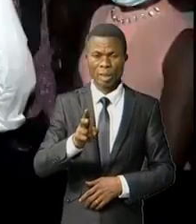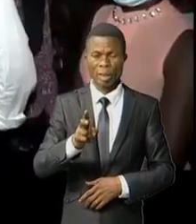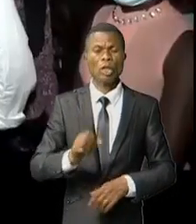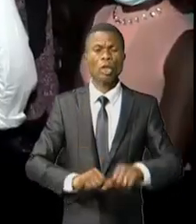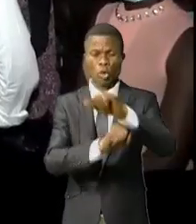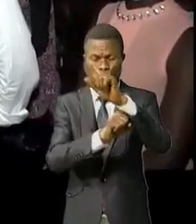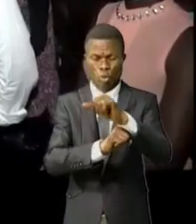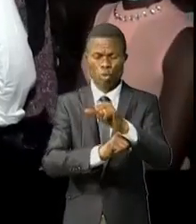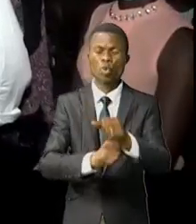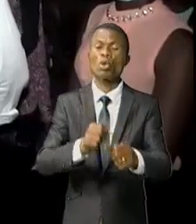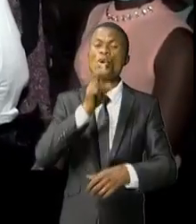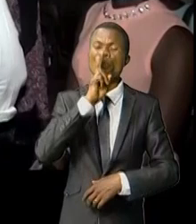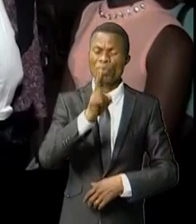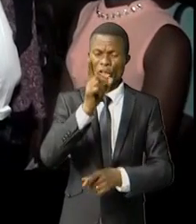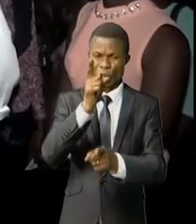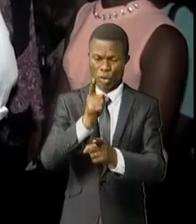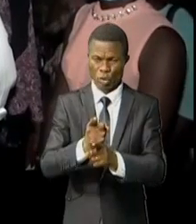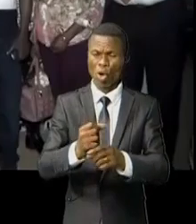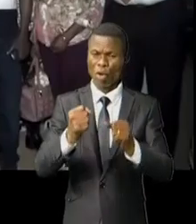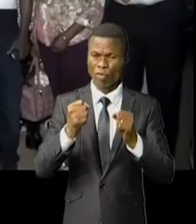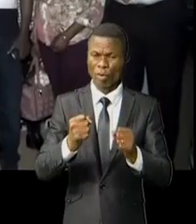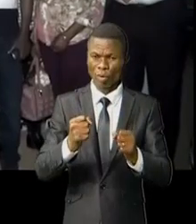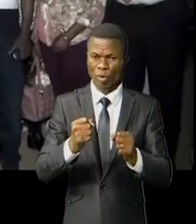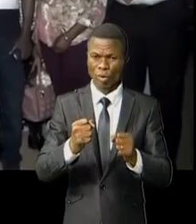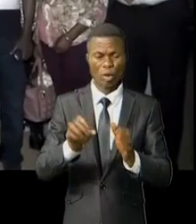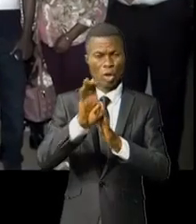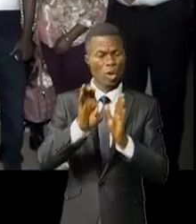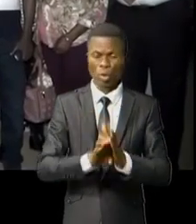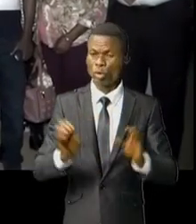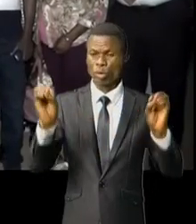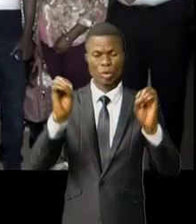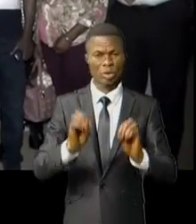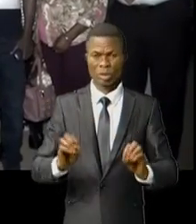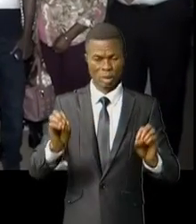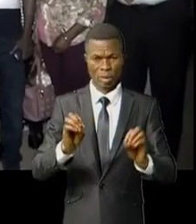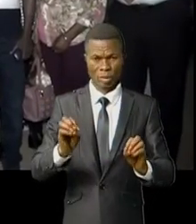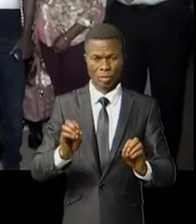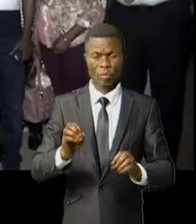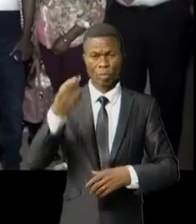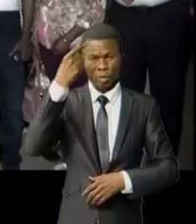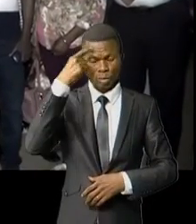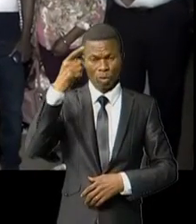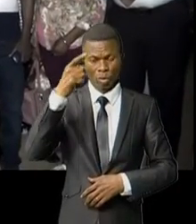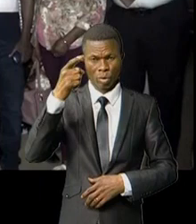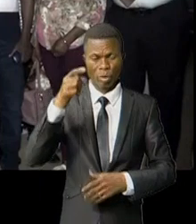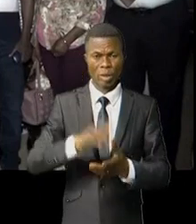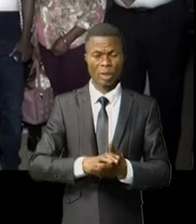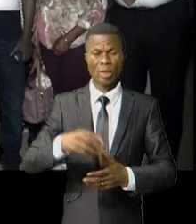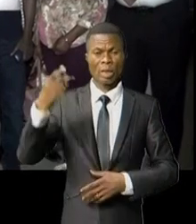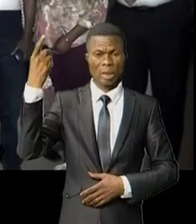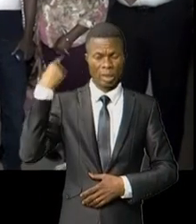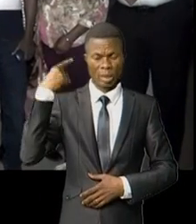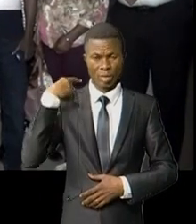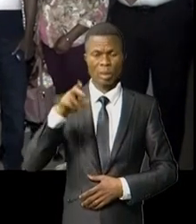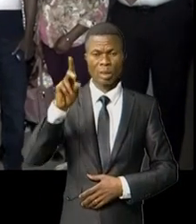soutien indéfectible et sans condition à la personne de l'honorable Dani Banza